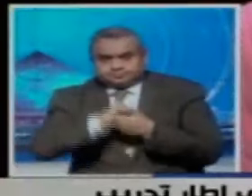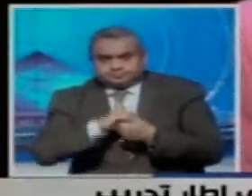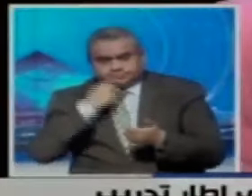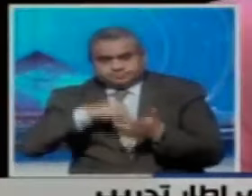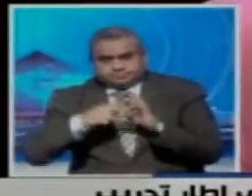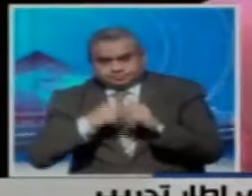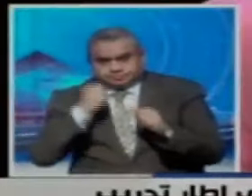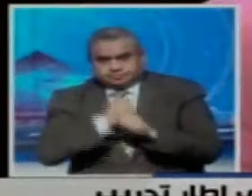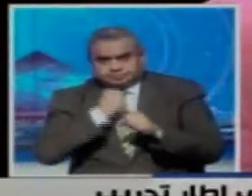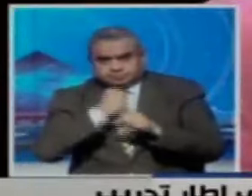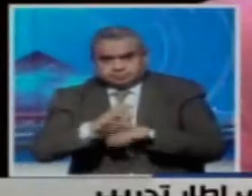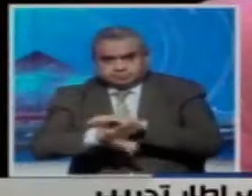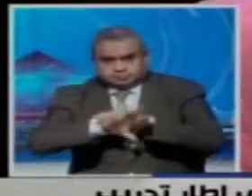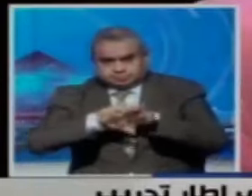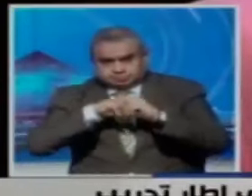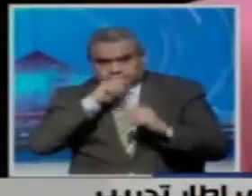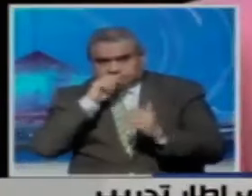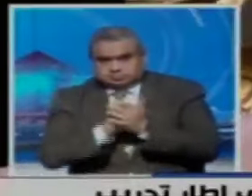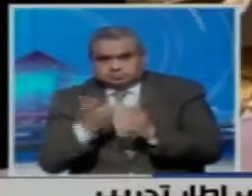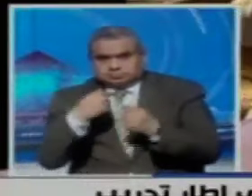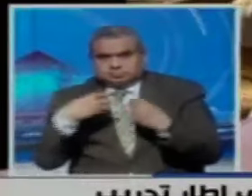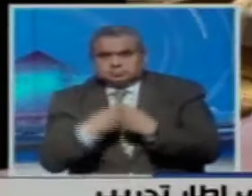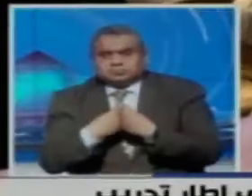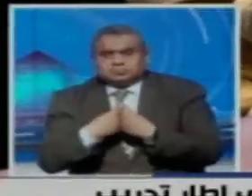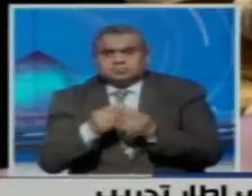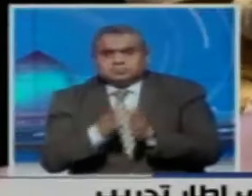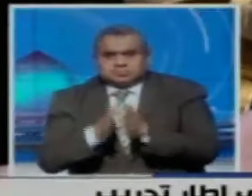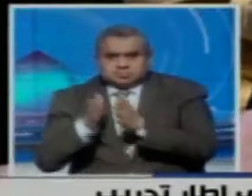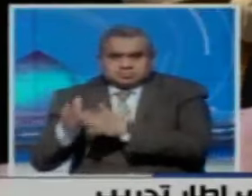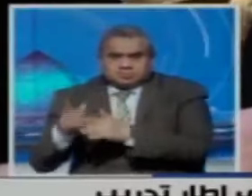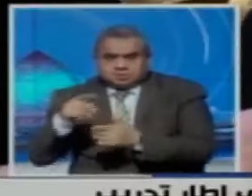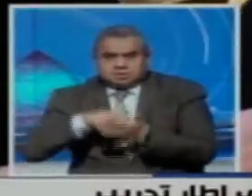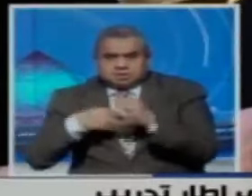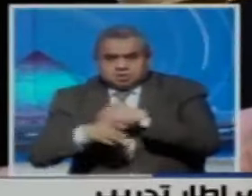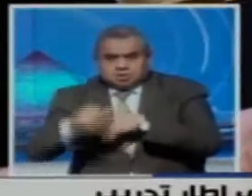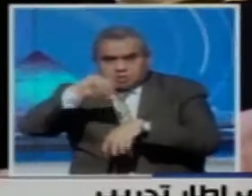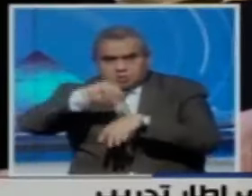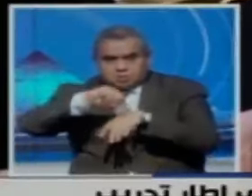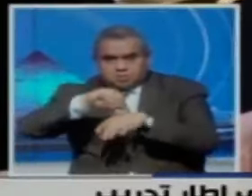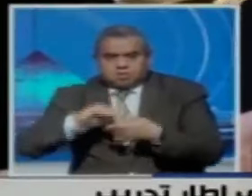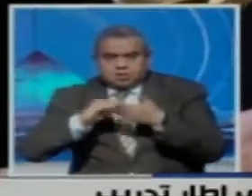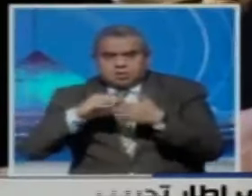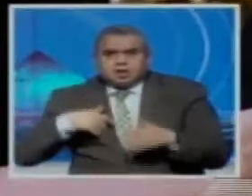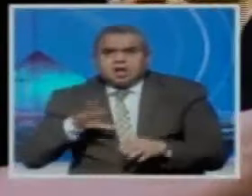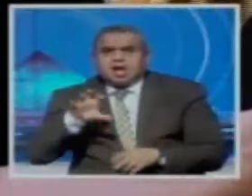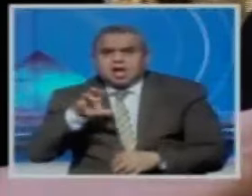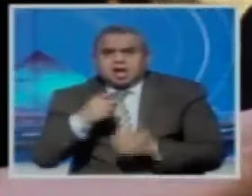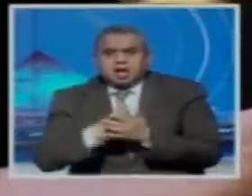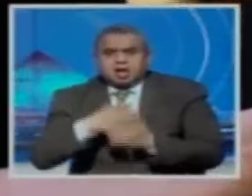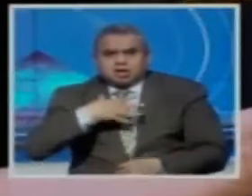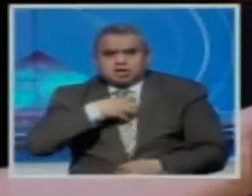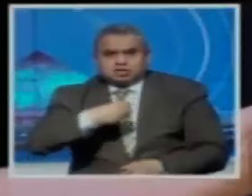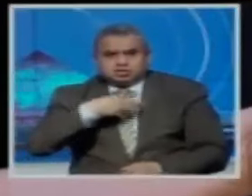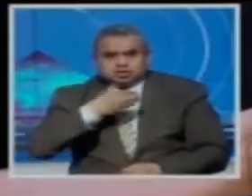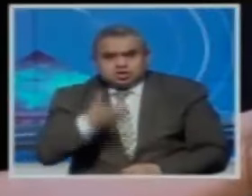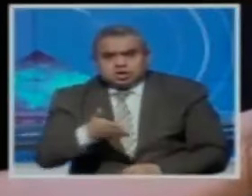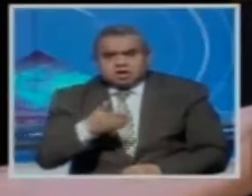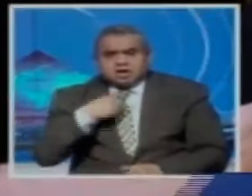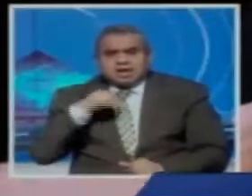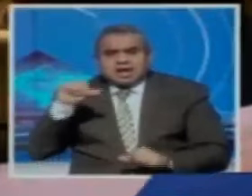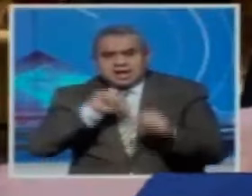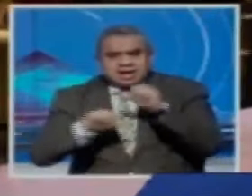صحية مناسبة وملائمة لمصر. عندنا الخدمات المقدمة داخل المركز جميع خدمات الأورام من علاج إشعاعي وعلاج